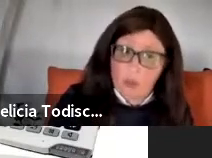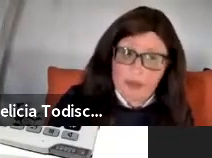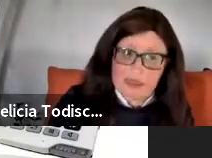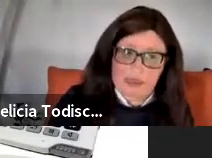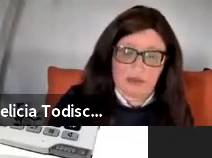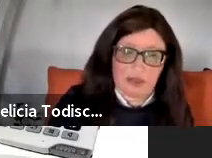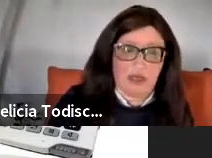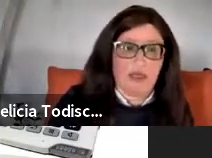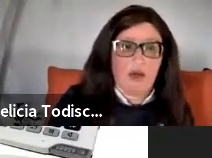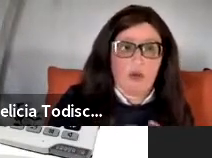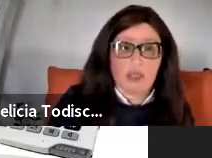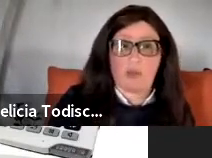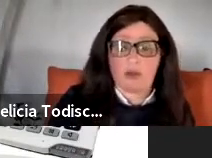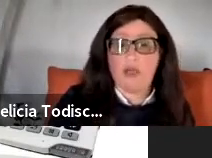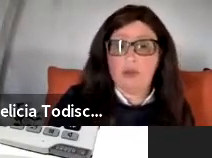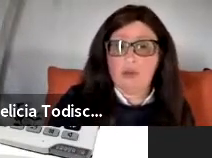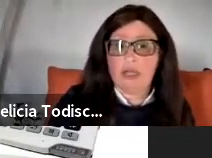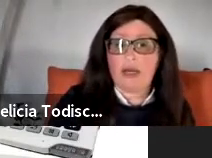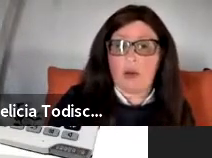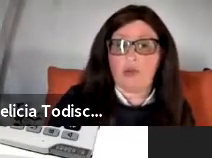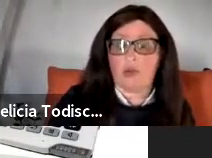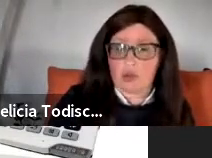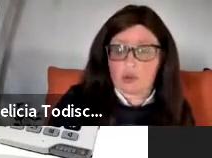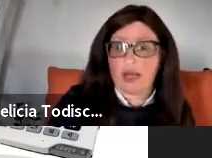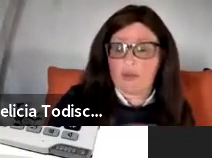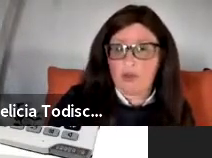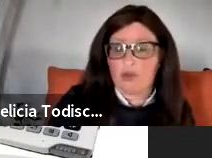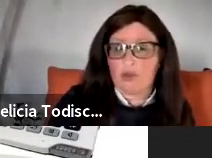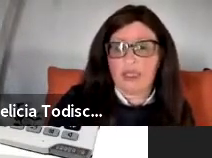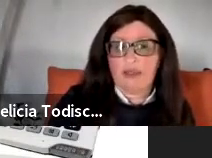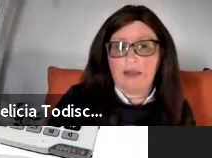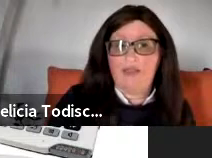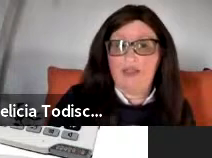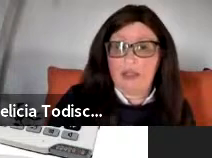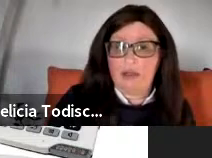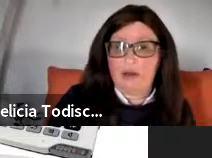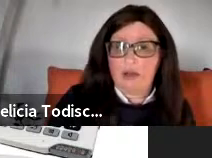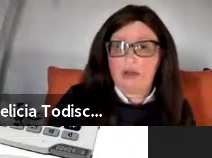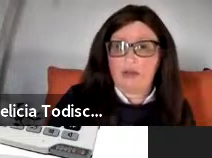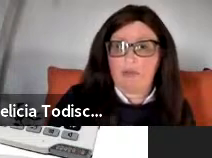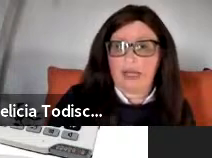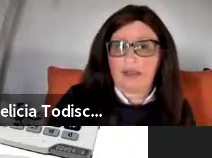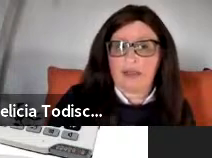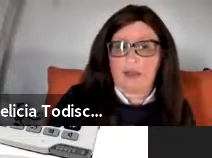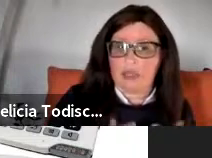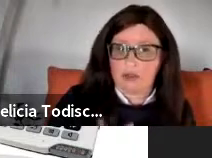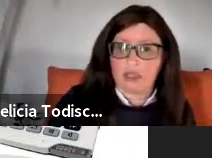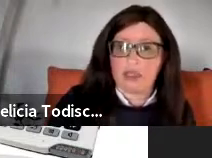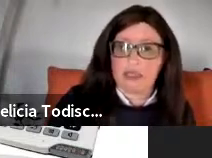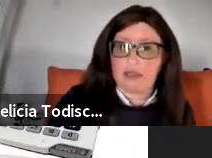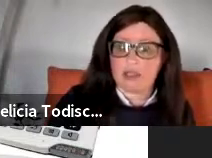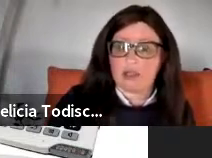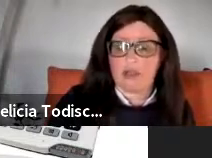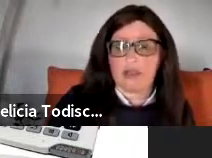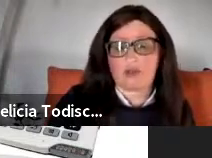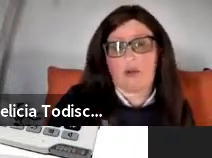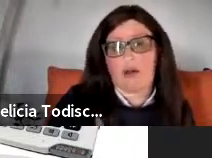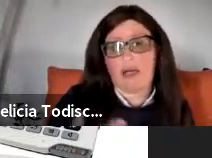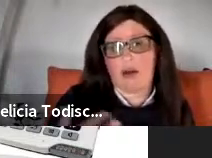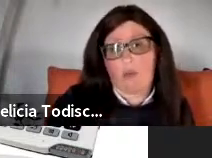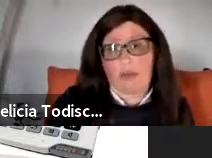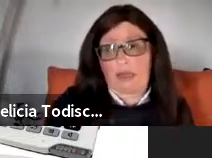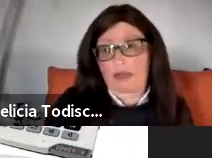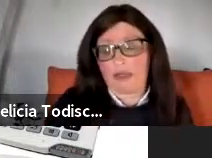conoscenza e comprensione. Questo per noi è utile quando costruiamo noi dei video per laboratori didattici con